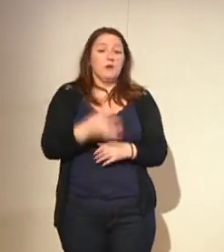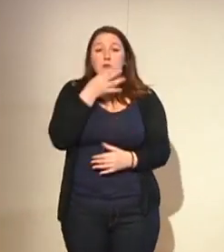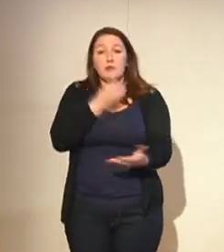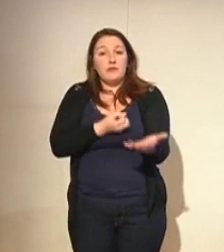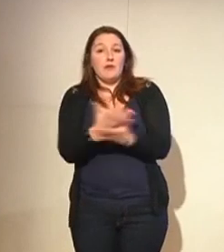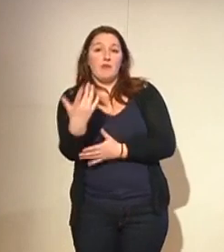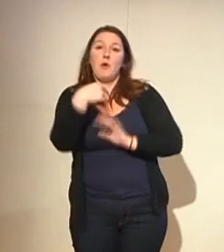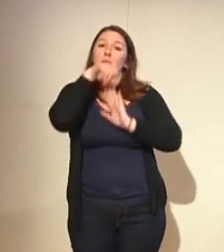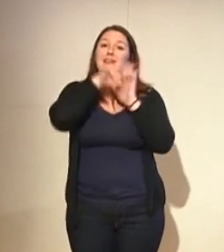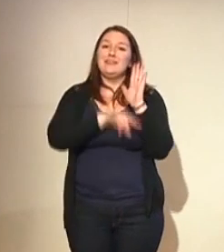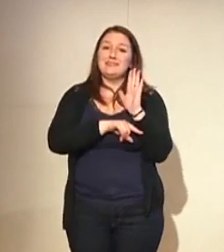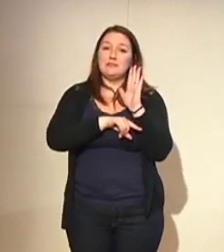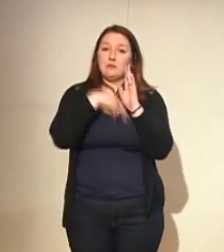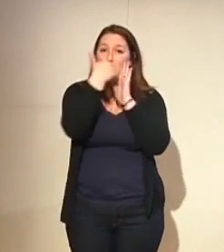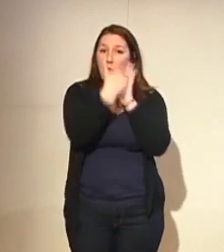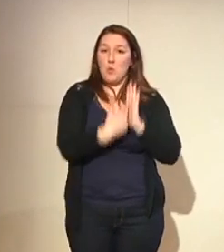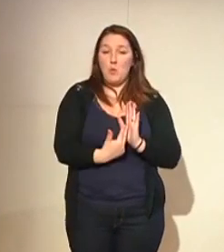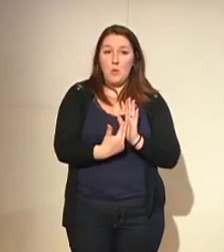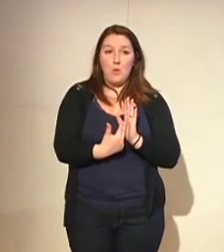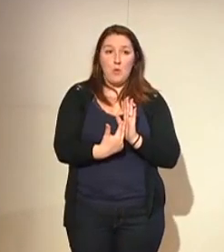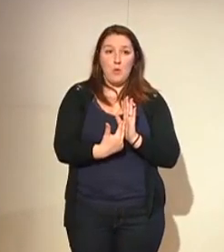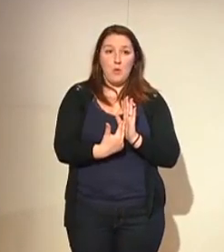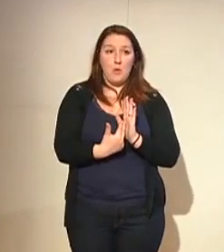faudra déposer des listes